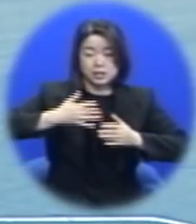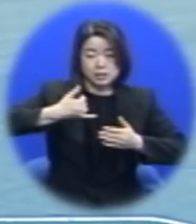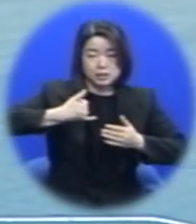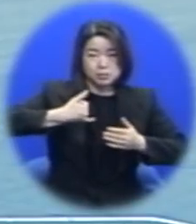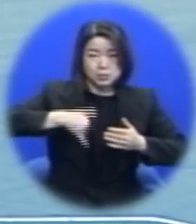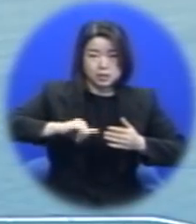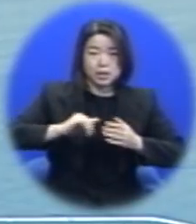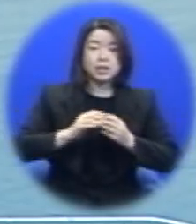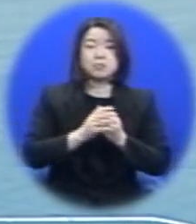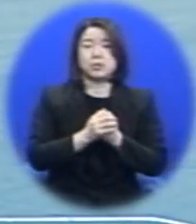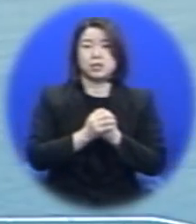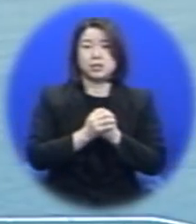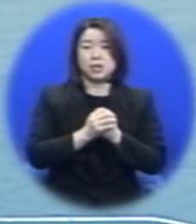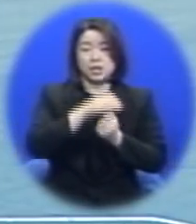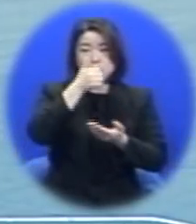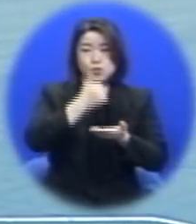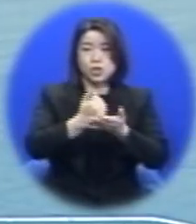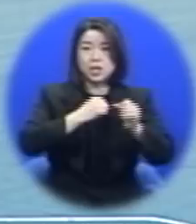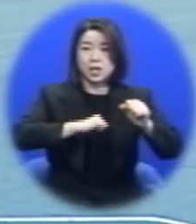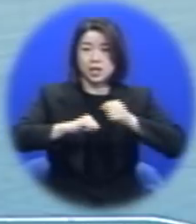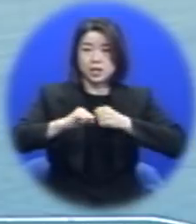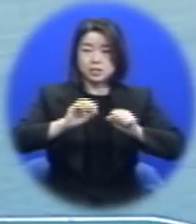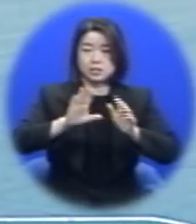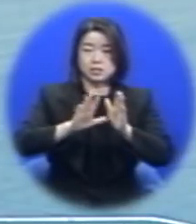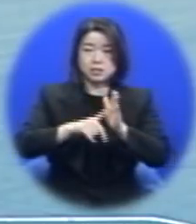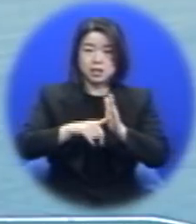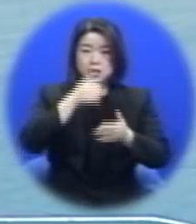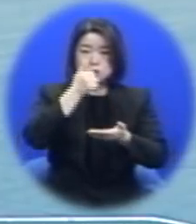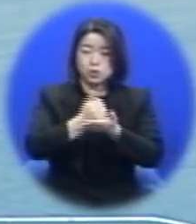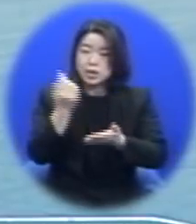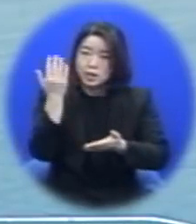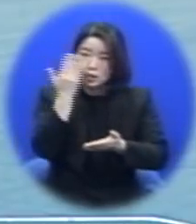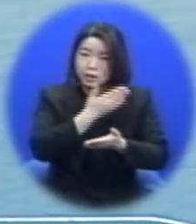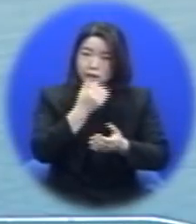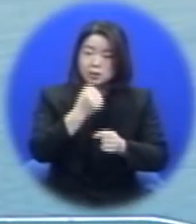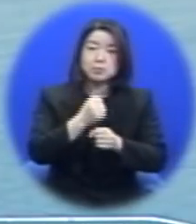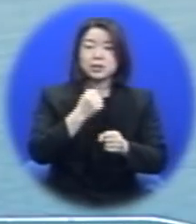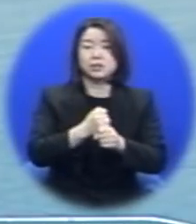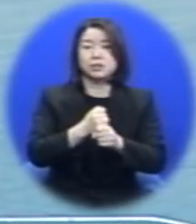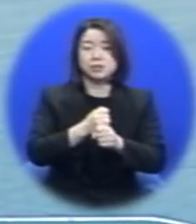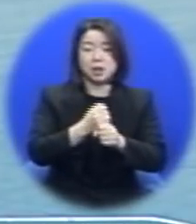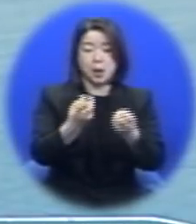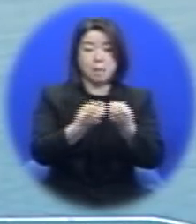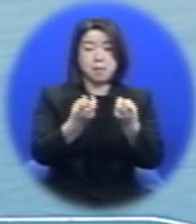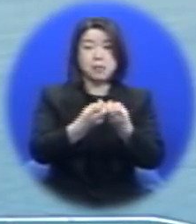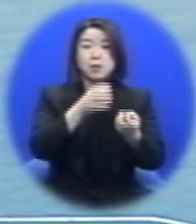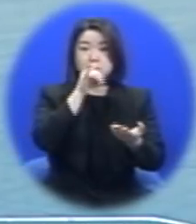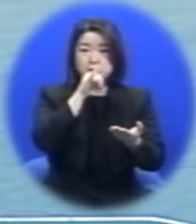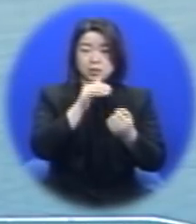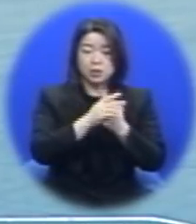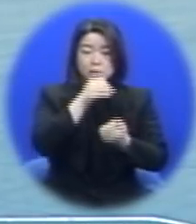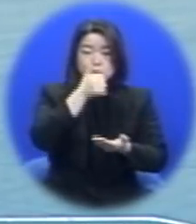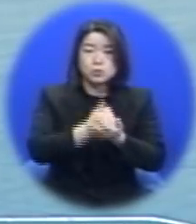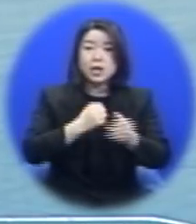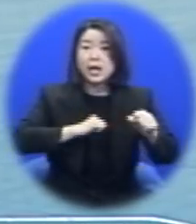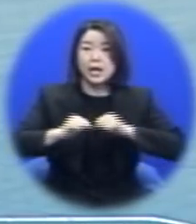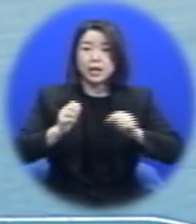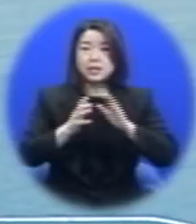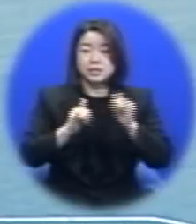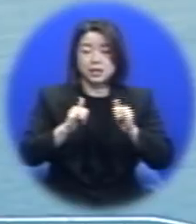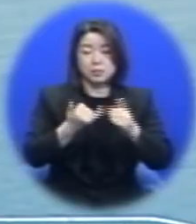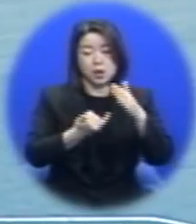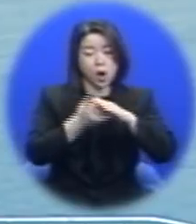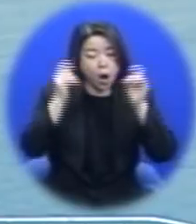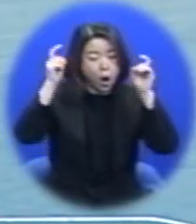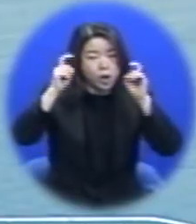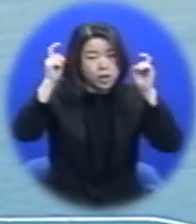제사를 하는 방법을 가르쳐 주셨습니다. 죄 지은 자가 어린 양 한 마리를 데리고 오면 그 어린 양의